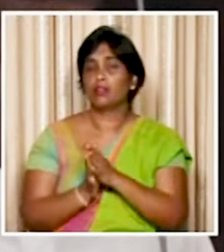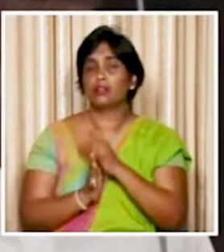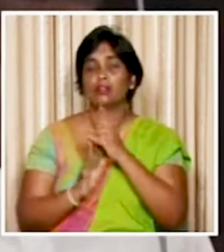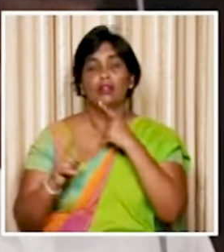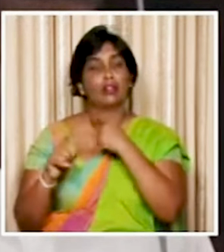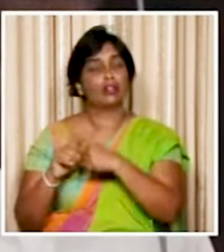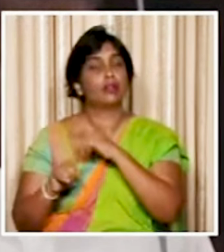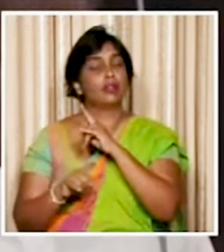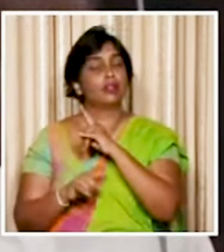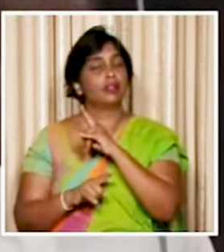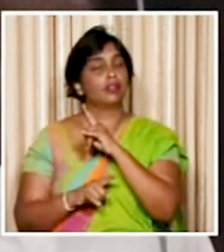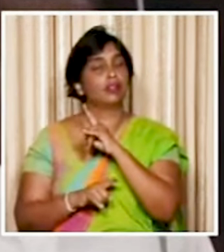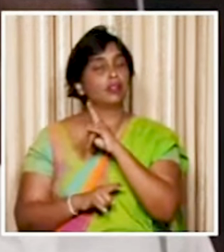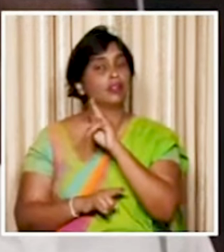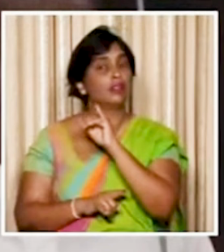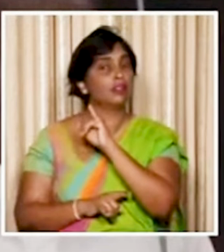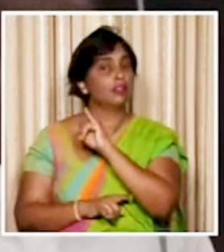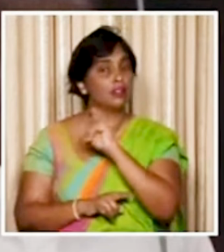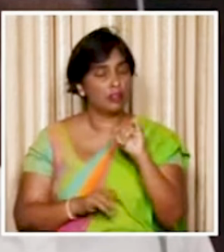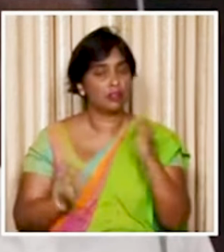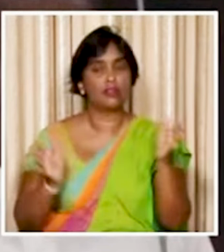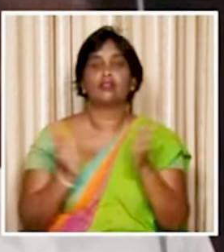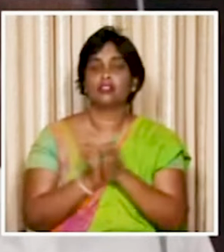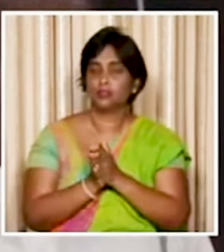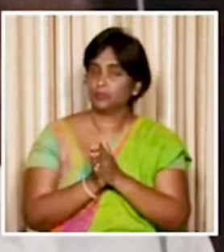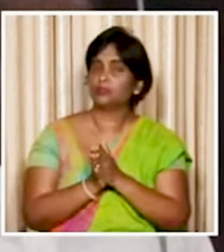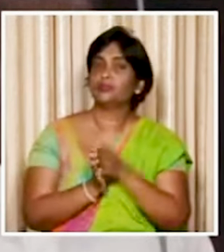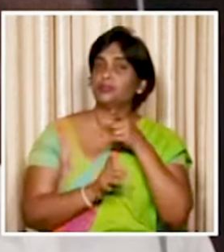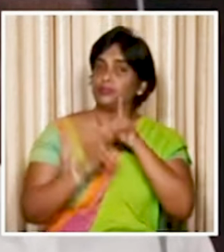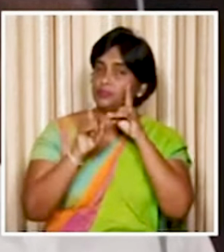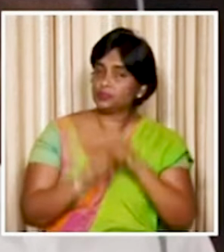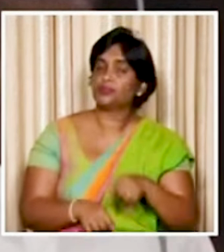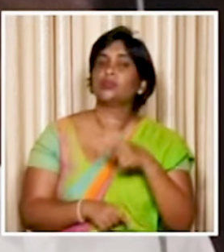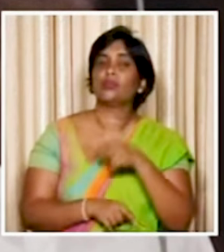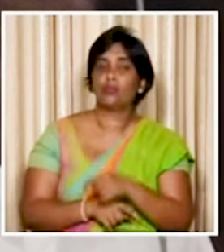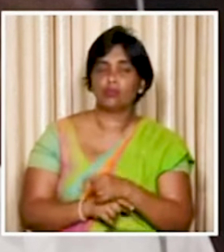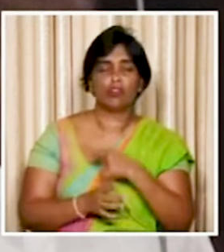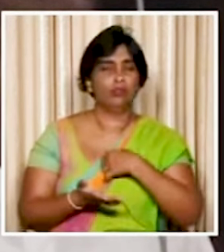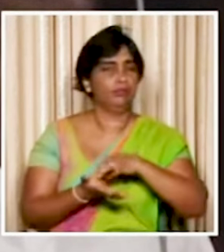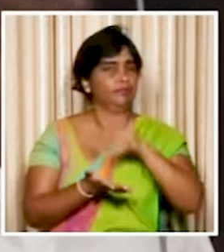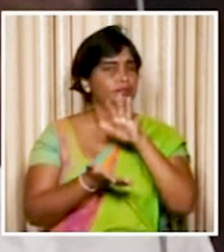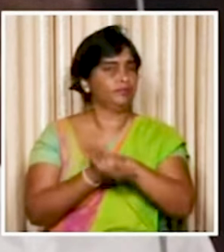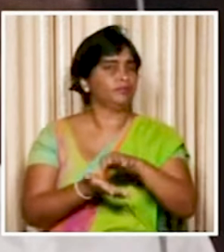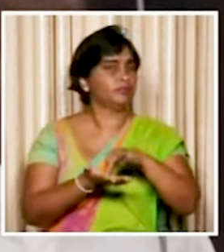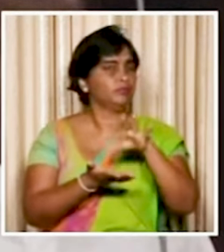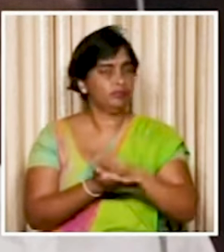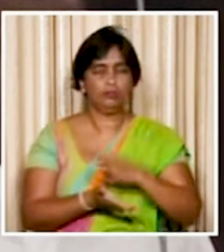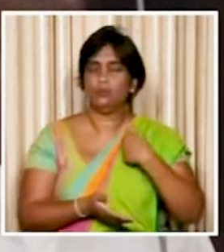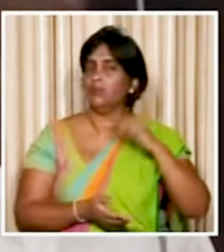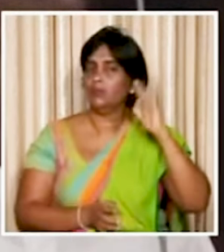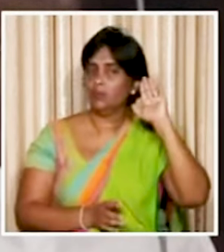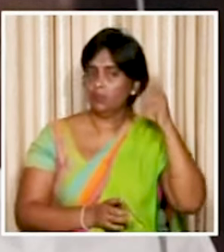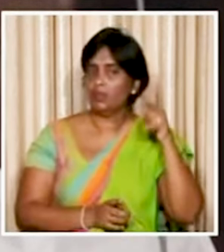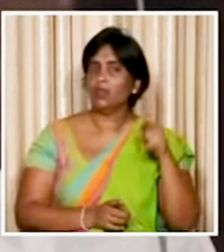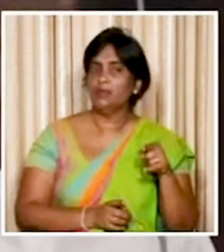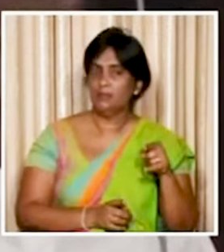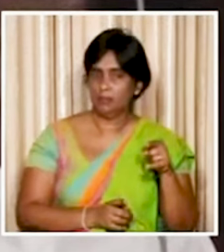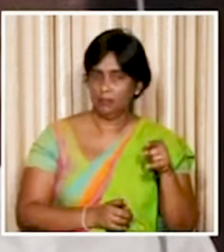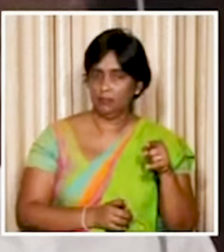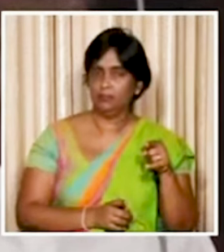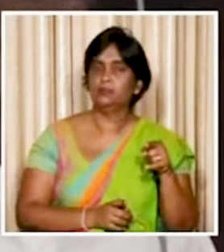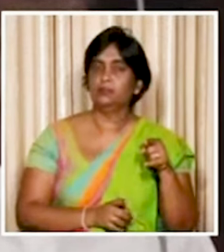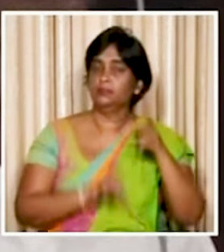இதேபோன்று அவசரமாக வழங்கப்பட்ட அந்த தீர்ப்புகள், குற்றொப்புதல் வாக்குமூலத்தின் அடிப்படையில் வழங்கப்பட்ட